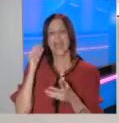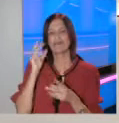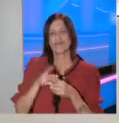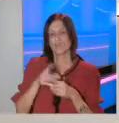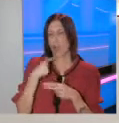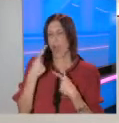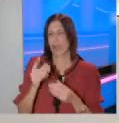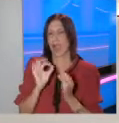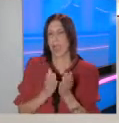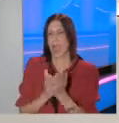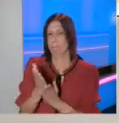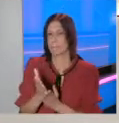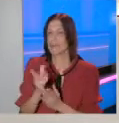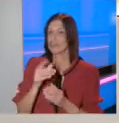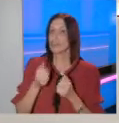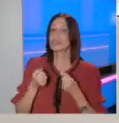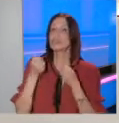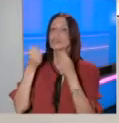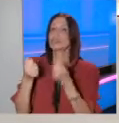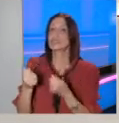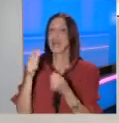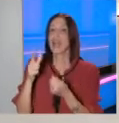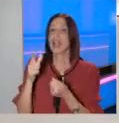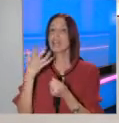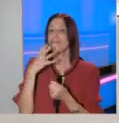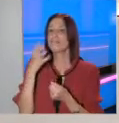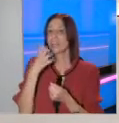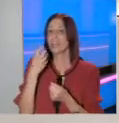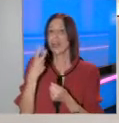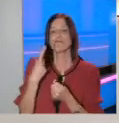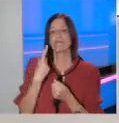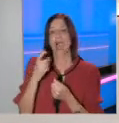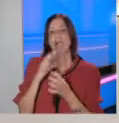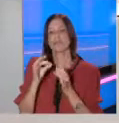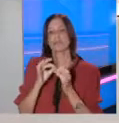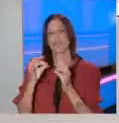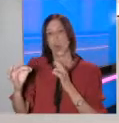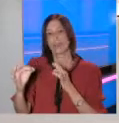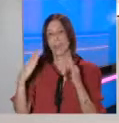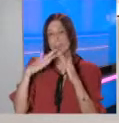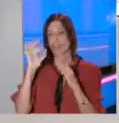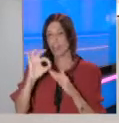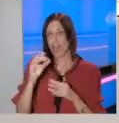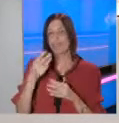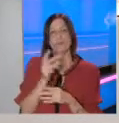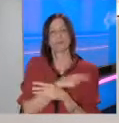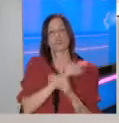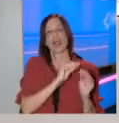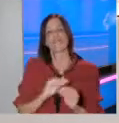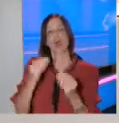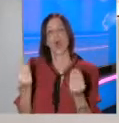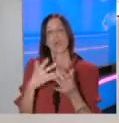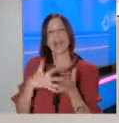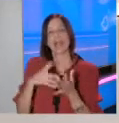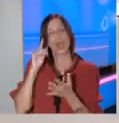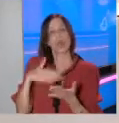ולא אמרה את האמת כשנסעה לטבריה, מרחק של יותר מ-150 קילומטר מביתה, והמשטרה העבירה את חומר החקירה ליועץ